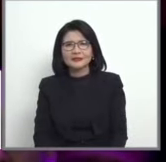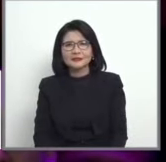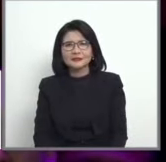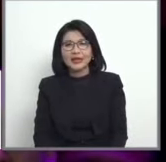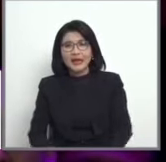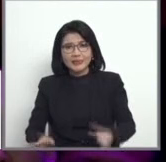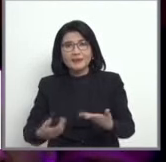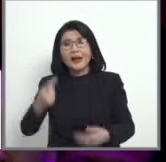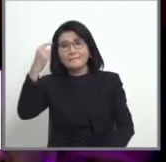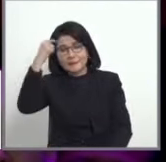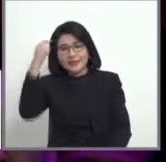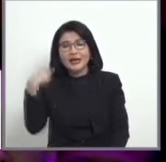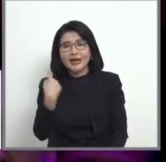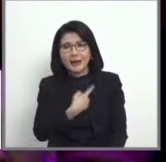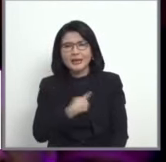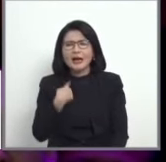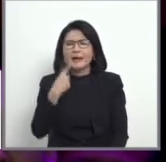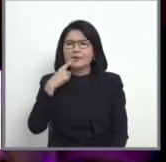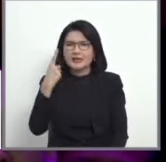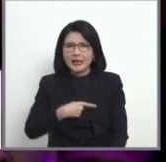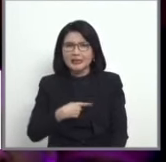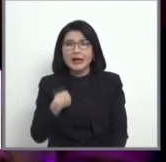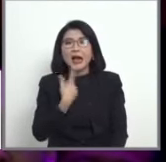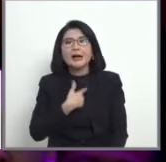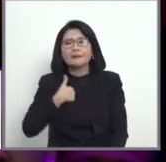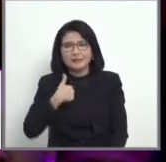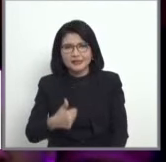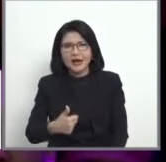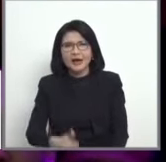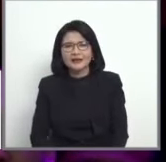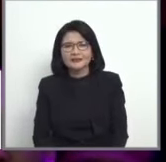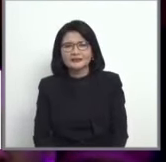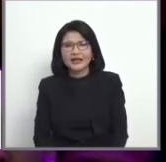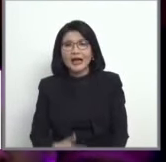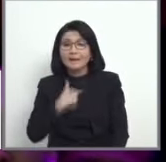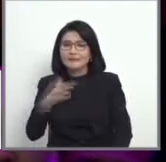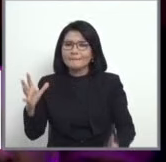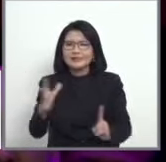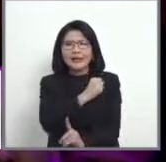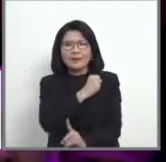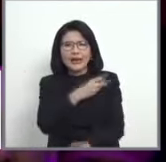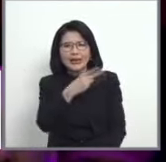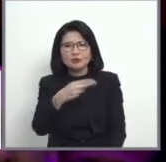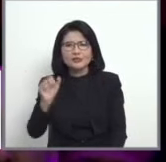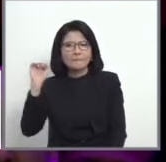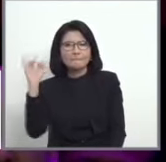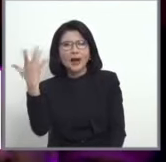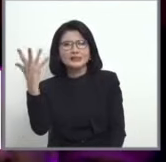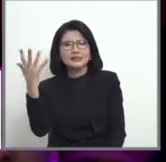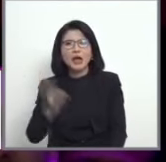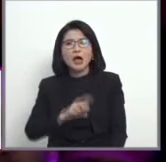pemikiran kami kami yakin kami akan melaksanakan itu dan kami akan mencapai Indonesia Mas